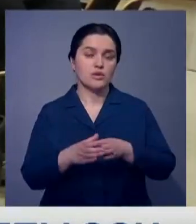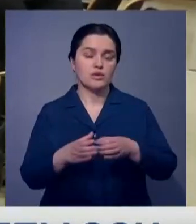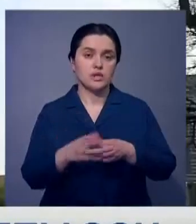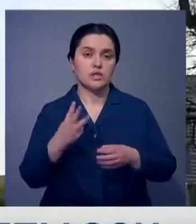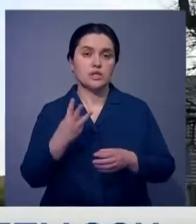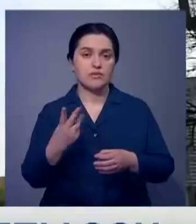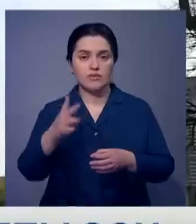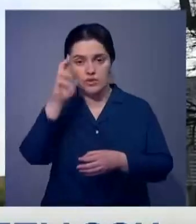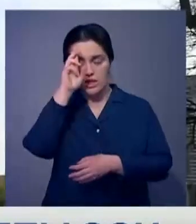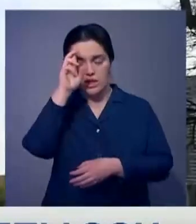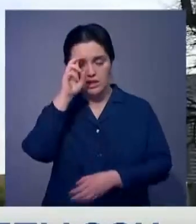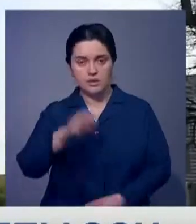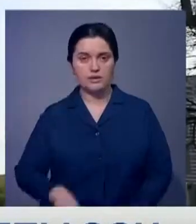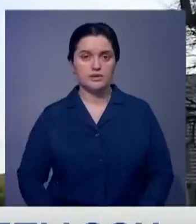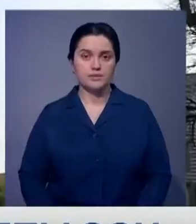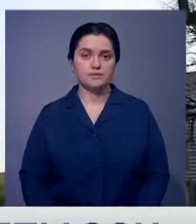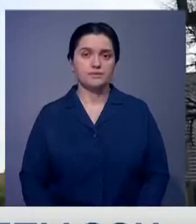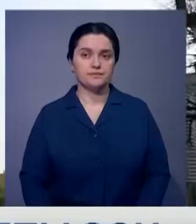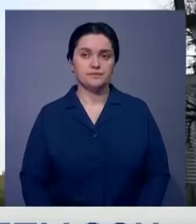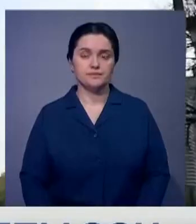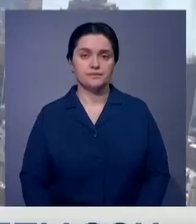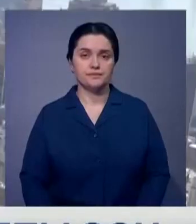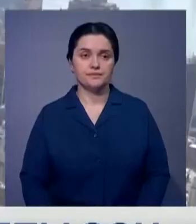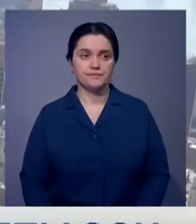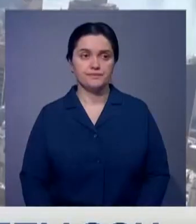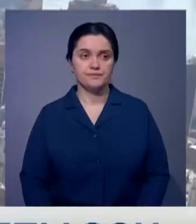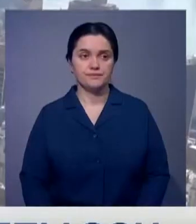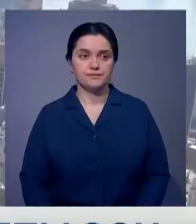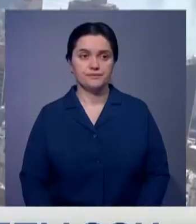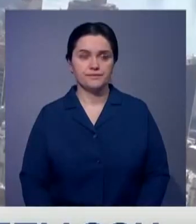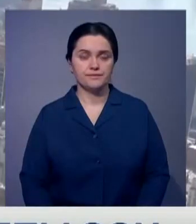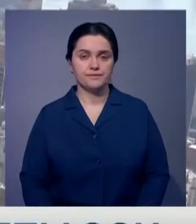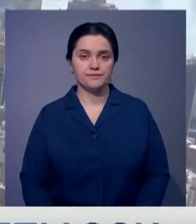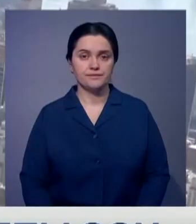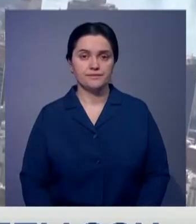32 стран. Майра Абдрахманова, Ренат Садыров, Хабар 24, Нью-Йорк, США.